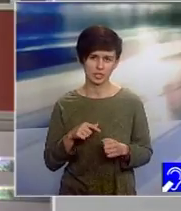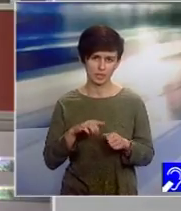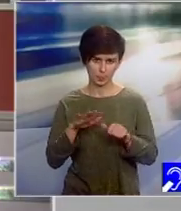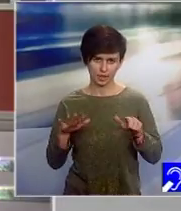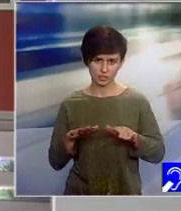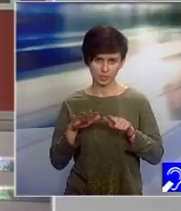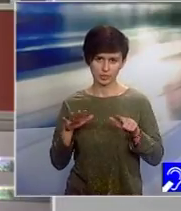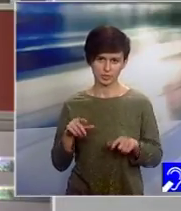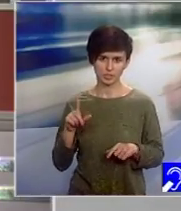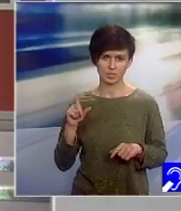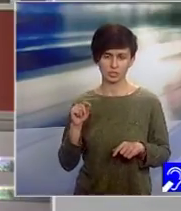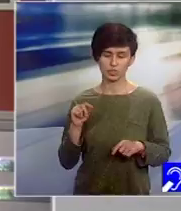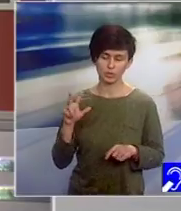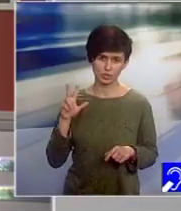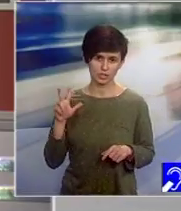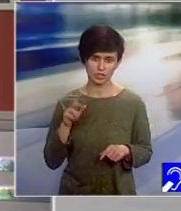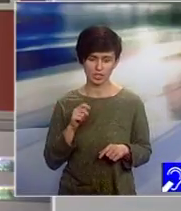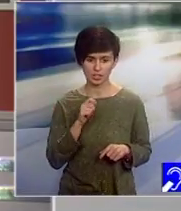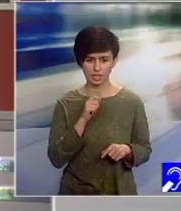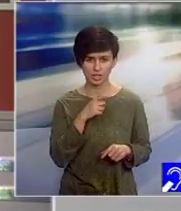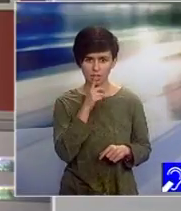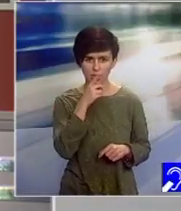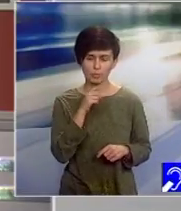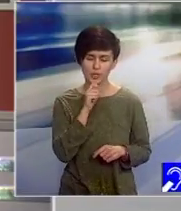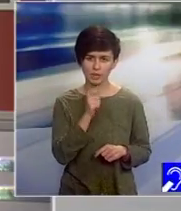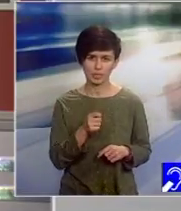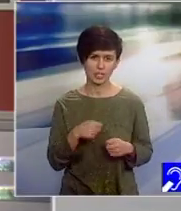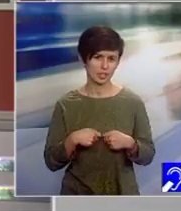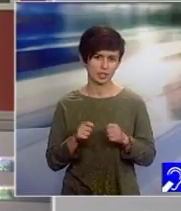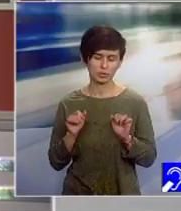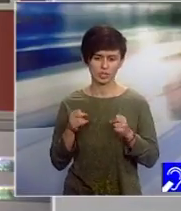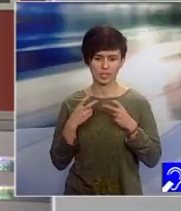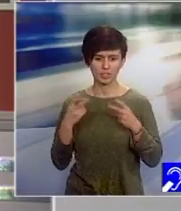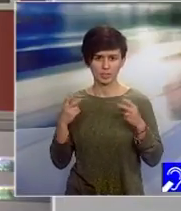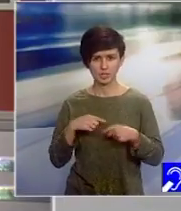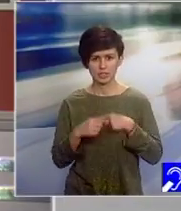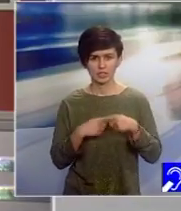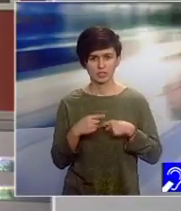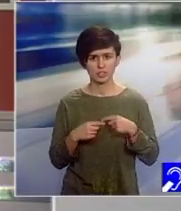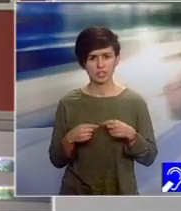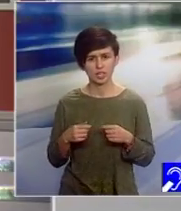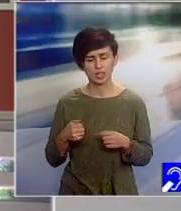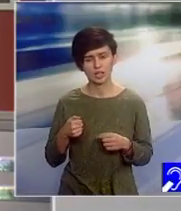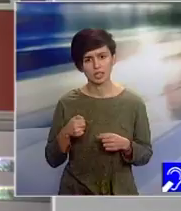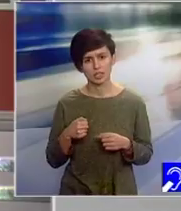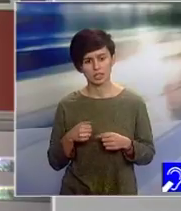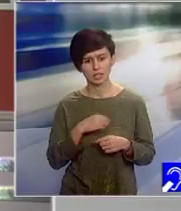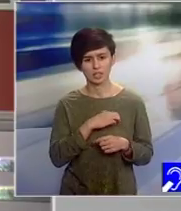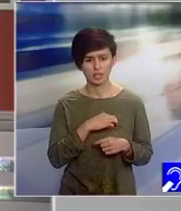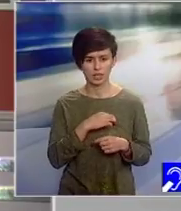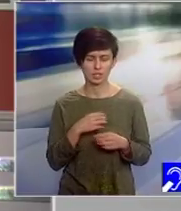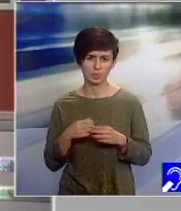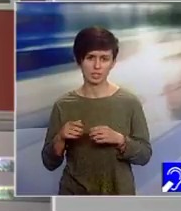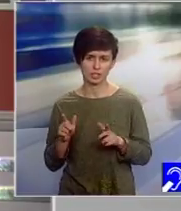cel din 23 de la Opera Maghiară, toate celelalte evenimente se desfășoară la Academia de Muzică. Vom avea un recital de duo vioară pian